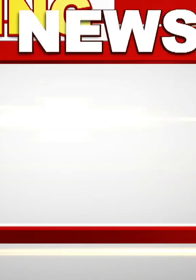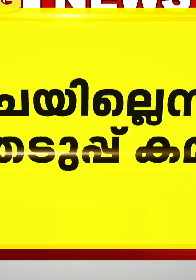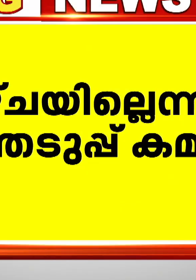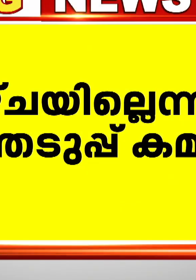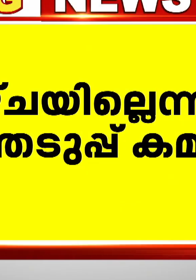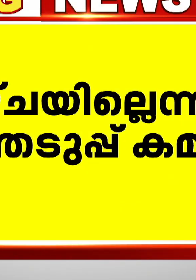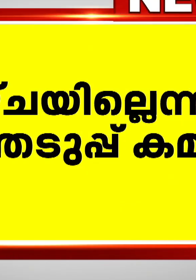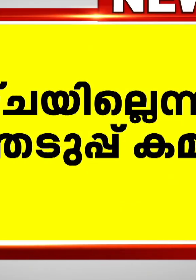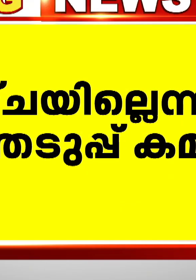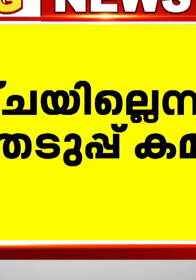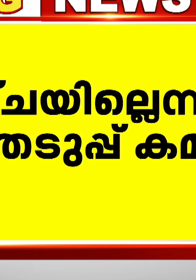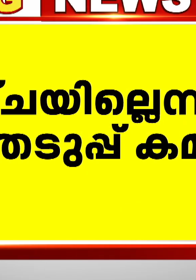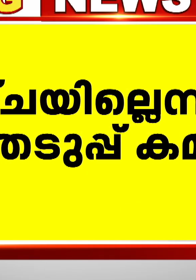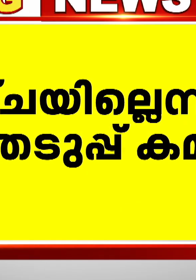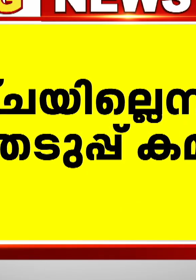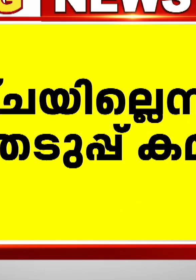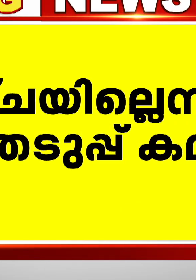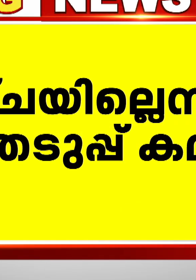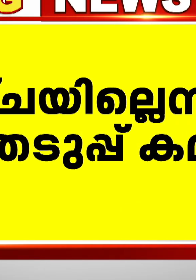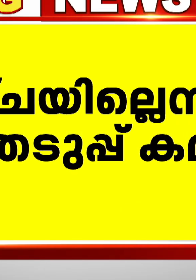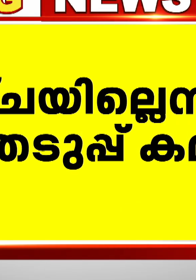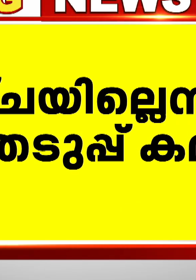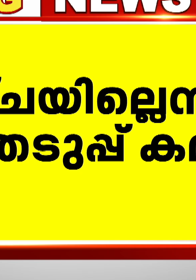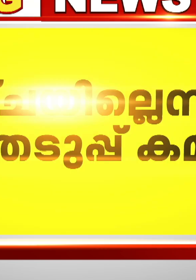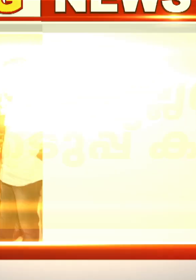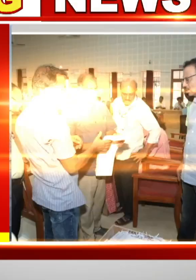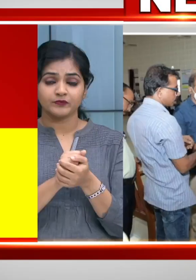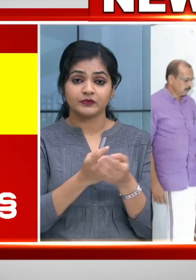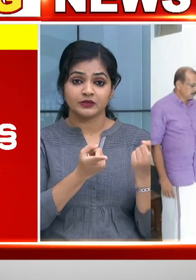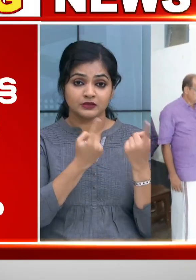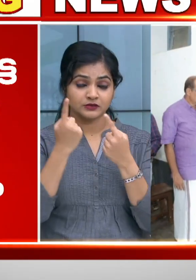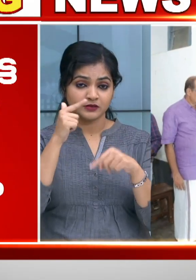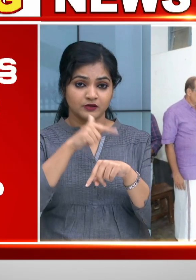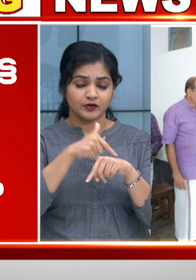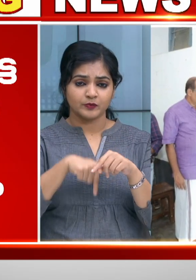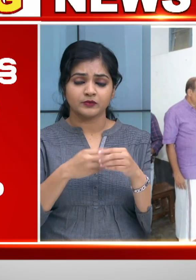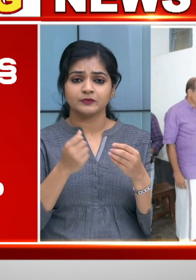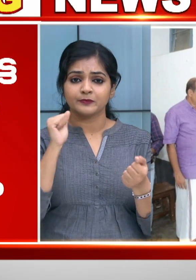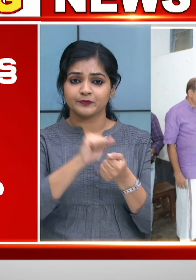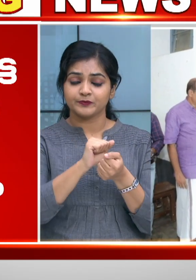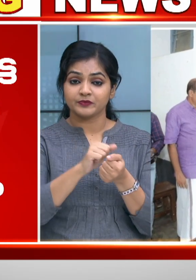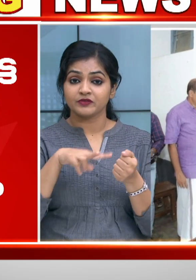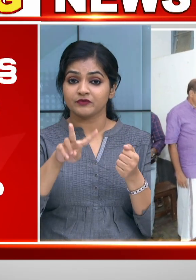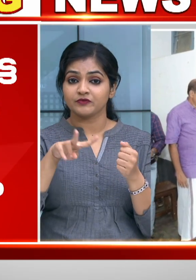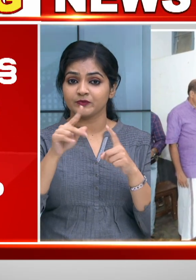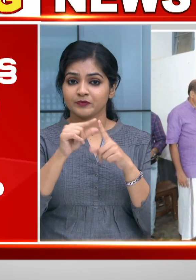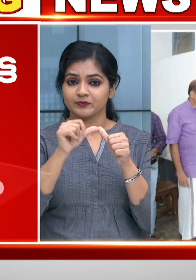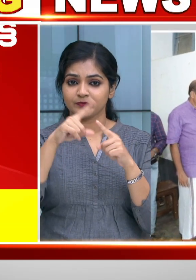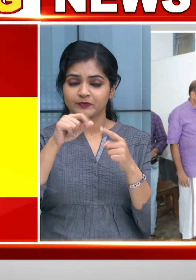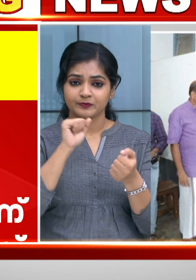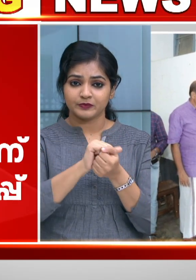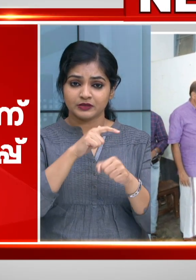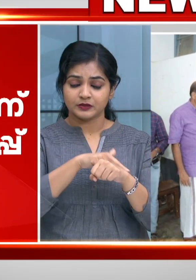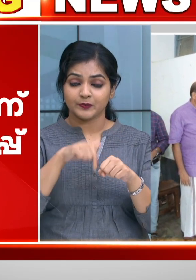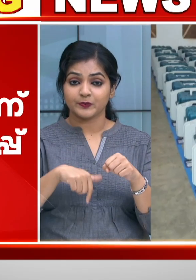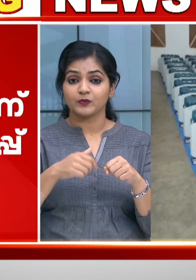നടത്തുന്ന ഘട്ടത്തിൽ ചില ആശയക്കുഴപ്പങ്ങൾ ഉണ്ടായിരുന്നു. അതായത് ഈ പരിശോധനയുടെ ഘട്ടത്തിൽ ചില VVPAT പ്രിന്റിംഗ് അടക്കം ഉദ്യോഗസ്ഥർ